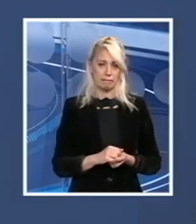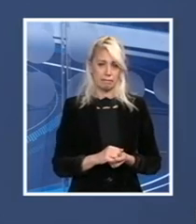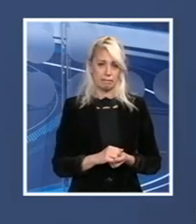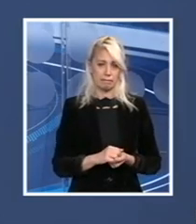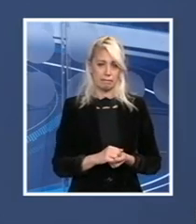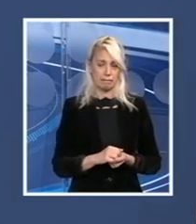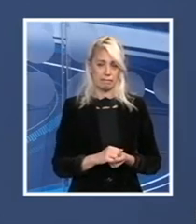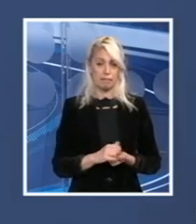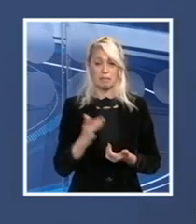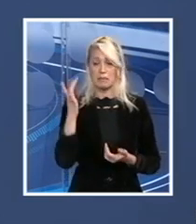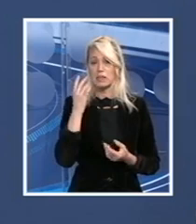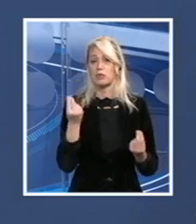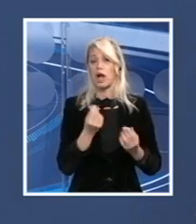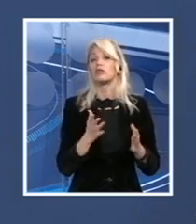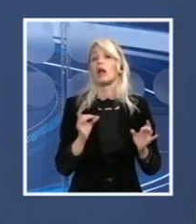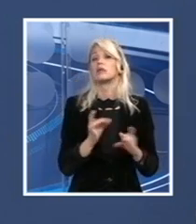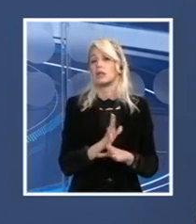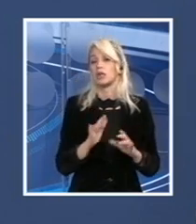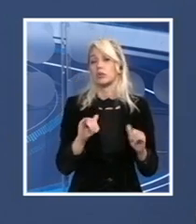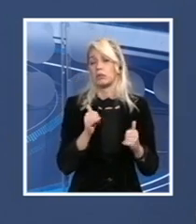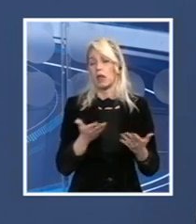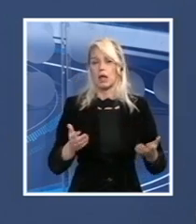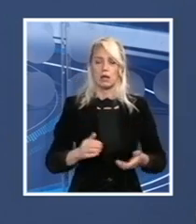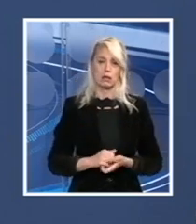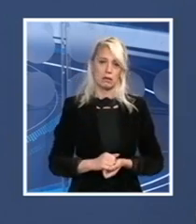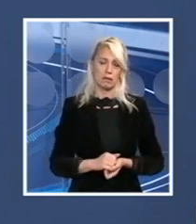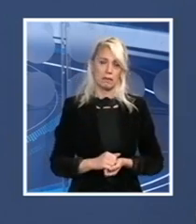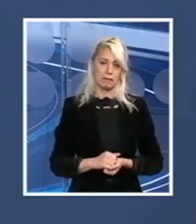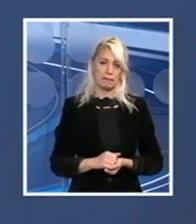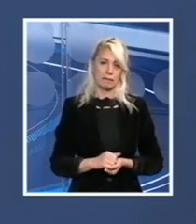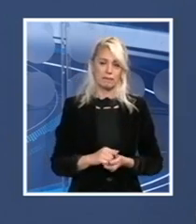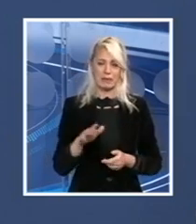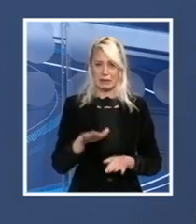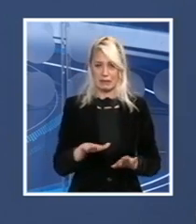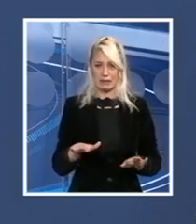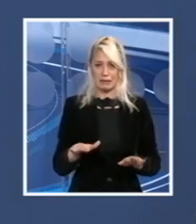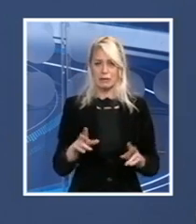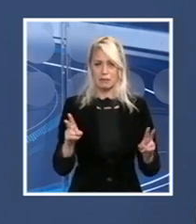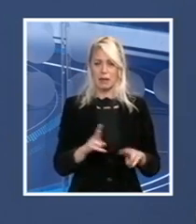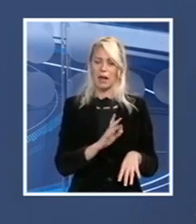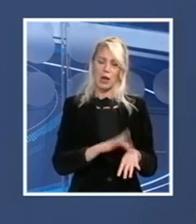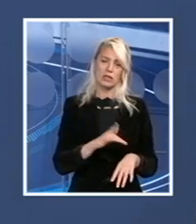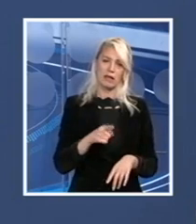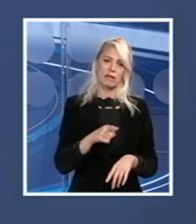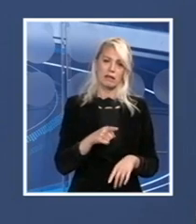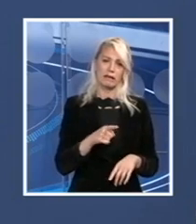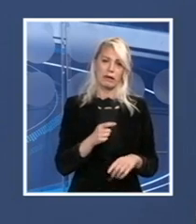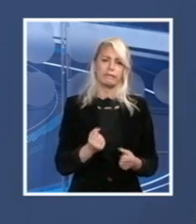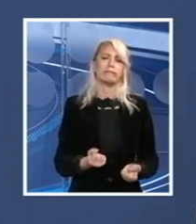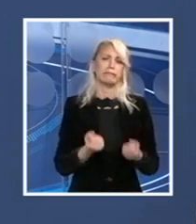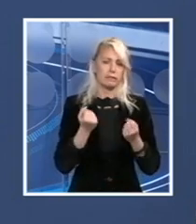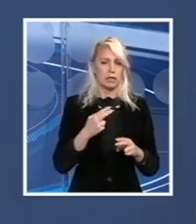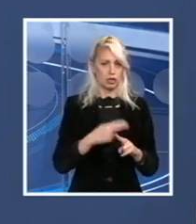je tako, ali srećom jeste tako, su manje osetljiva na teži oblik kliničkog